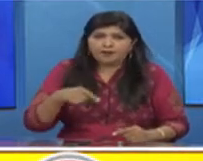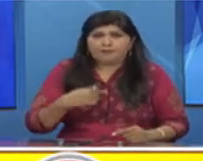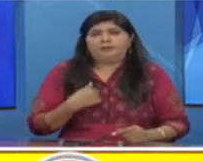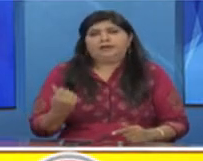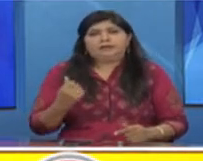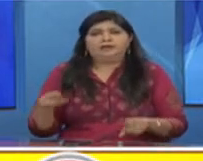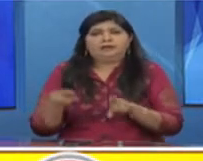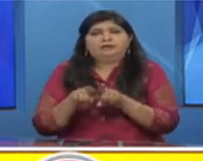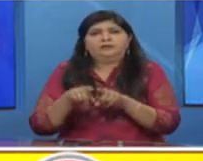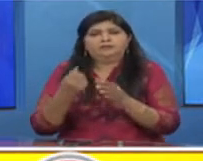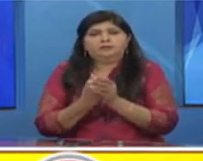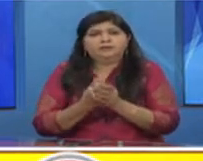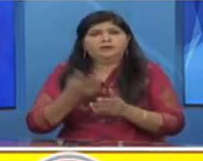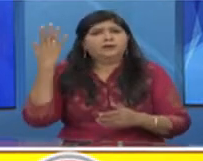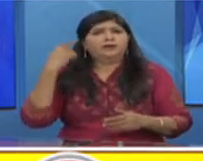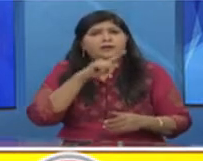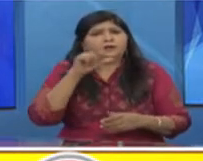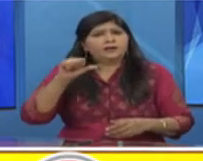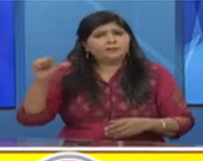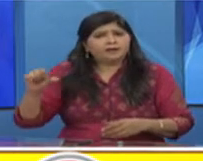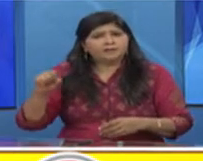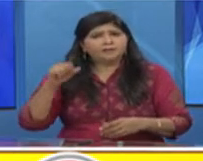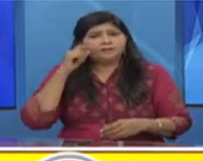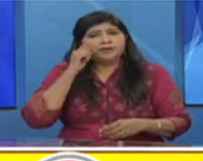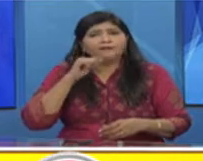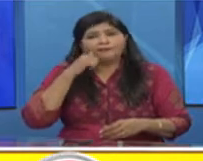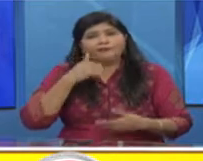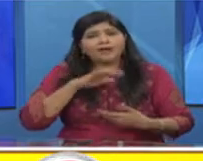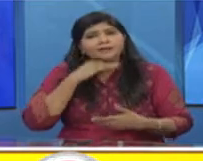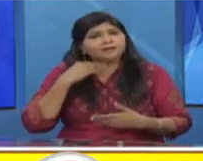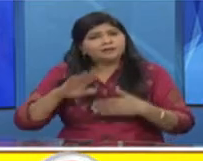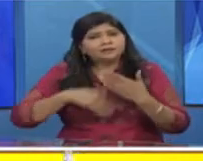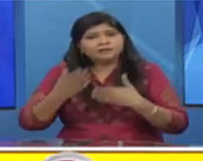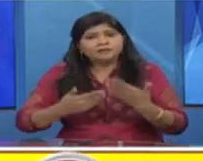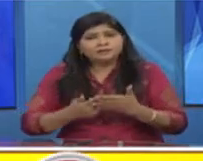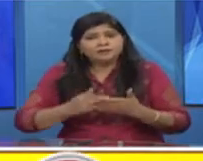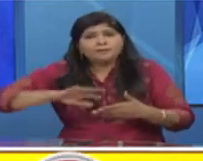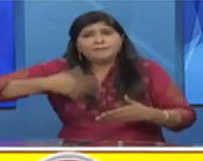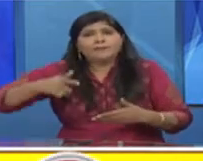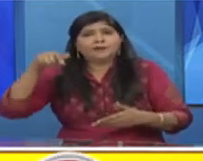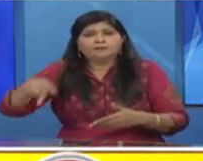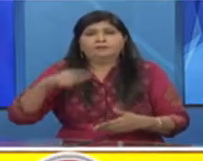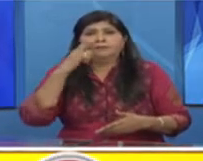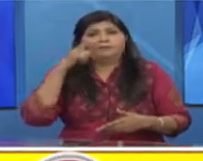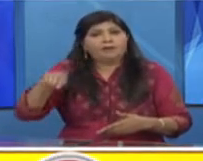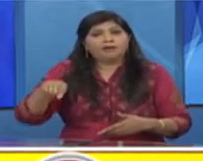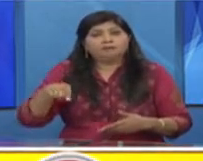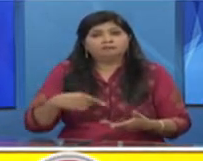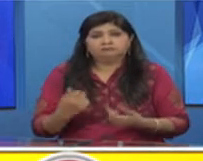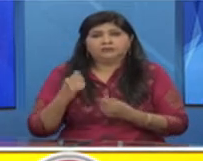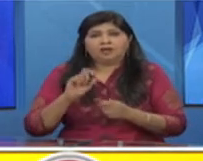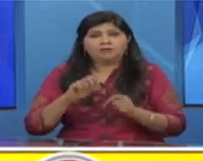है। 1990 में 1990 में जब मेरे पिताजी का निधन हो गया था, तो मेरी माँ ने